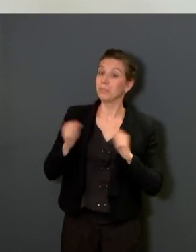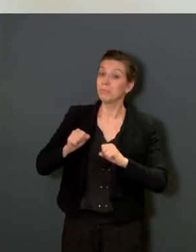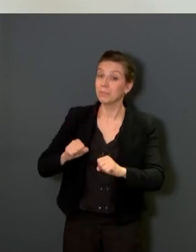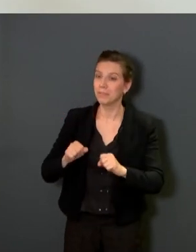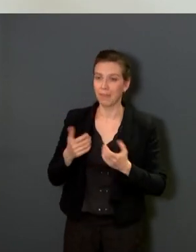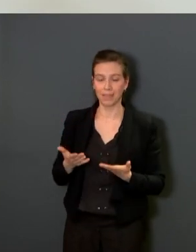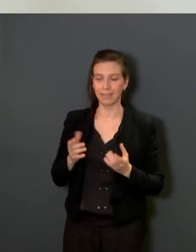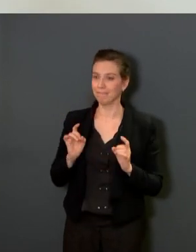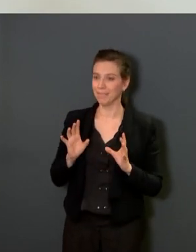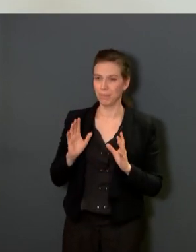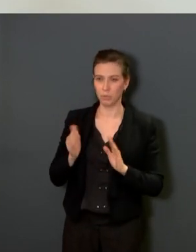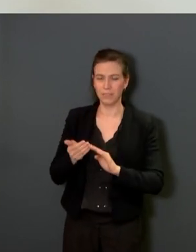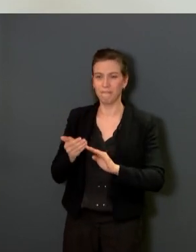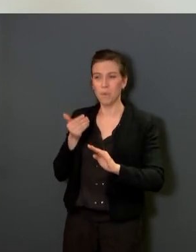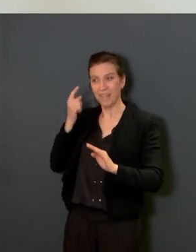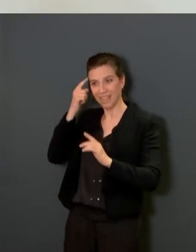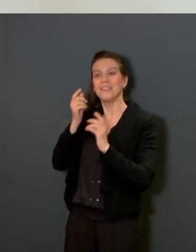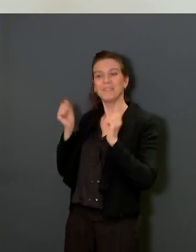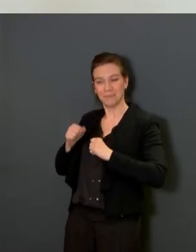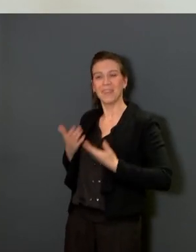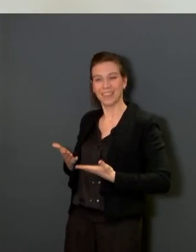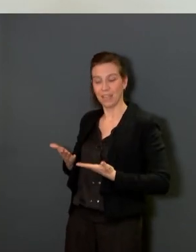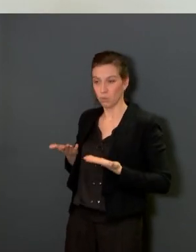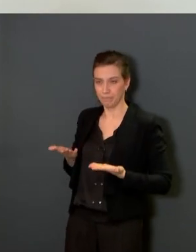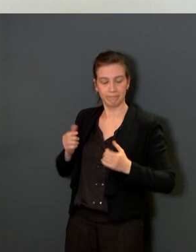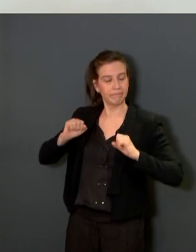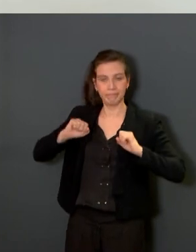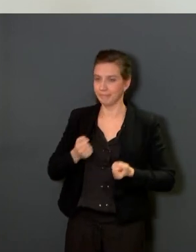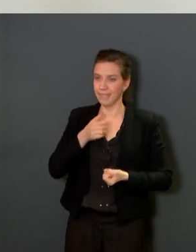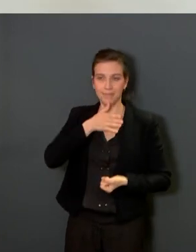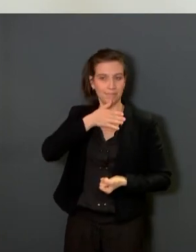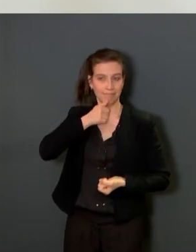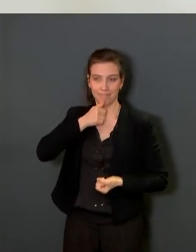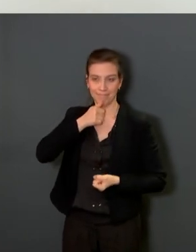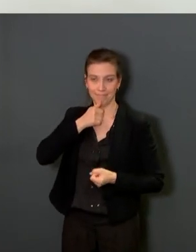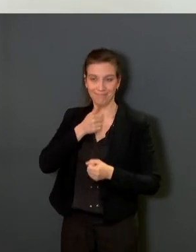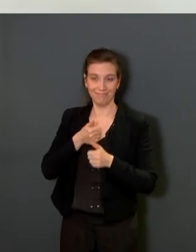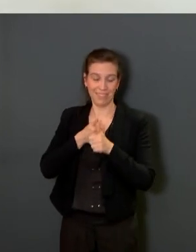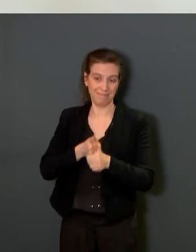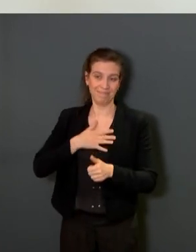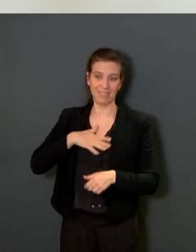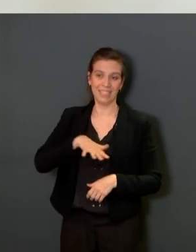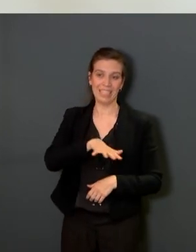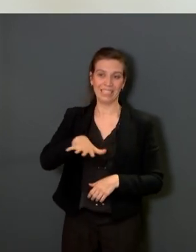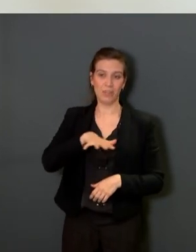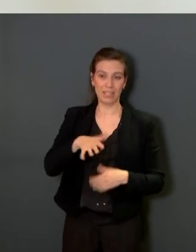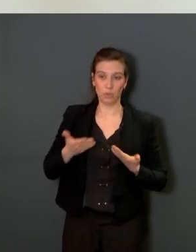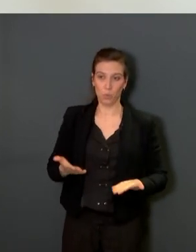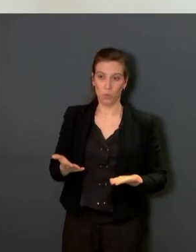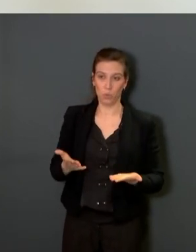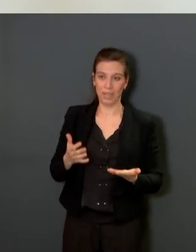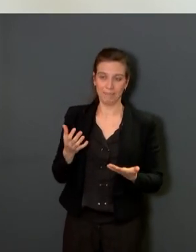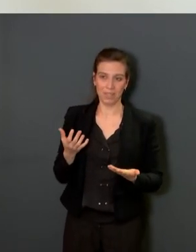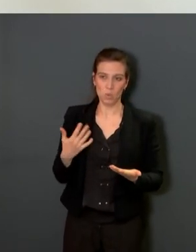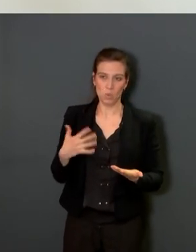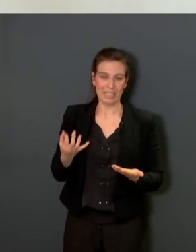De coronasituatie in ons land blijft bijzonder delicaat. Na weken dat we in een situatie